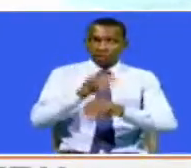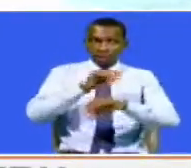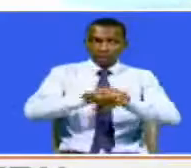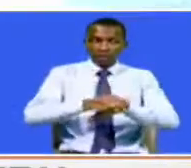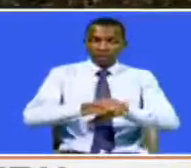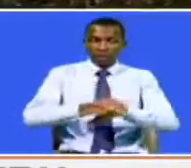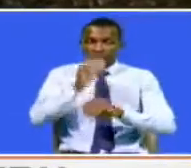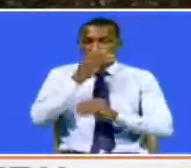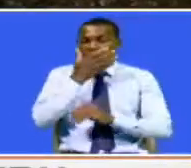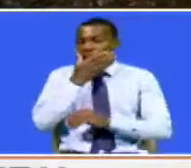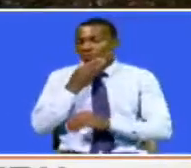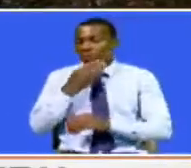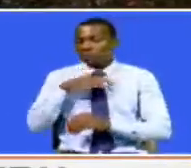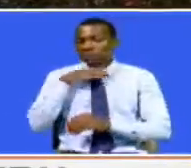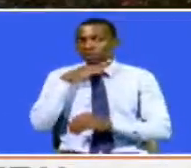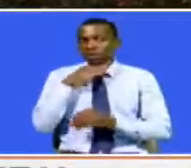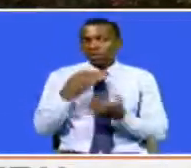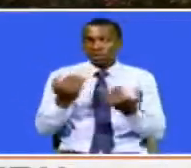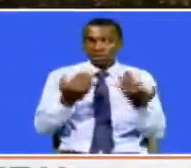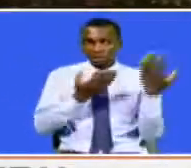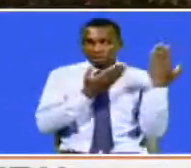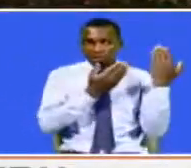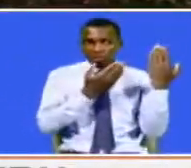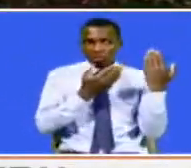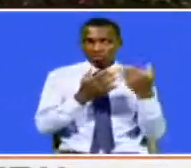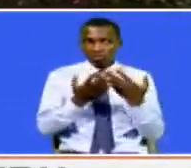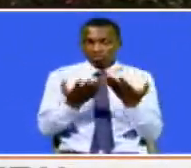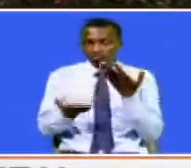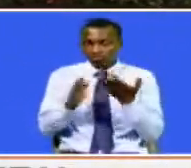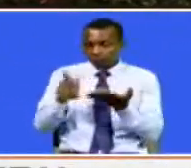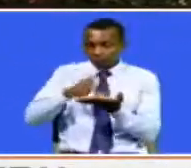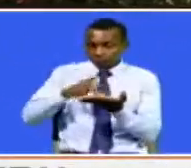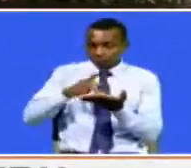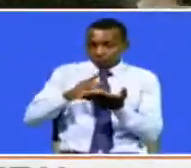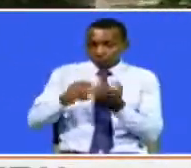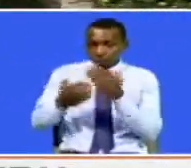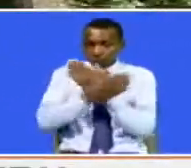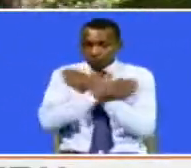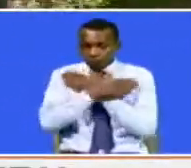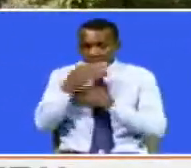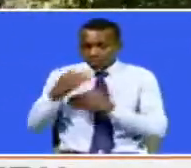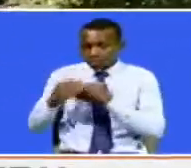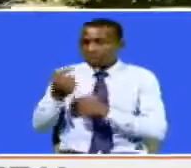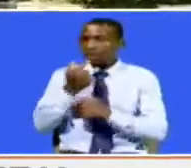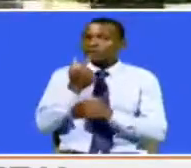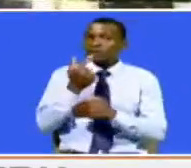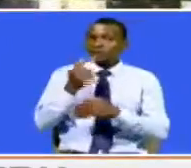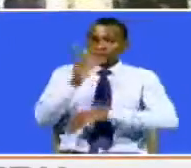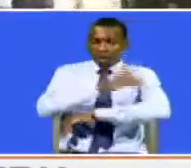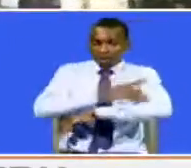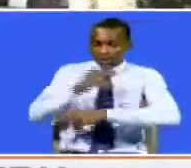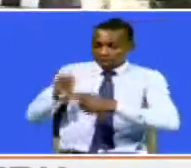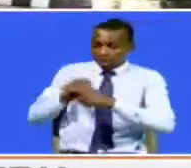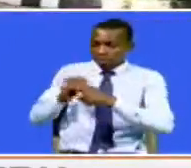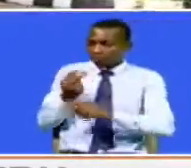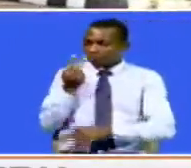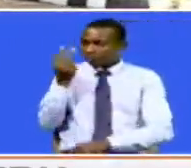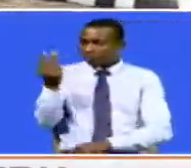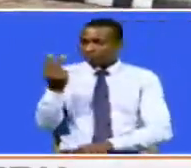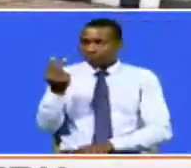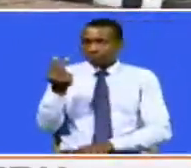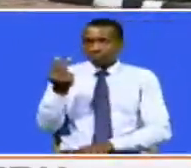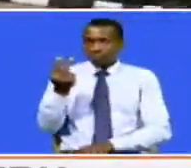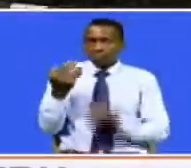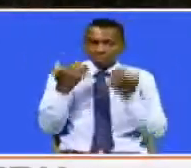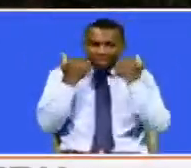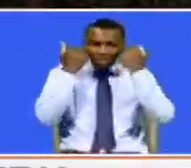akiwa amefariki, huku ikidaiwa alikuwa anatokwa na povu. Marafiki wake wa karibu wakisema siku za hivi karibuni alionekana mwenye